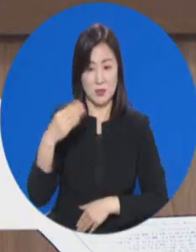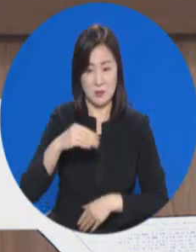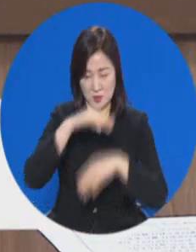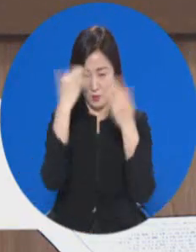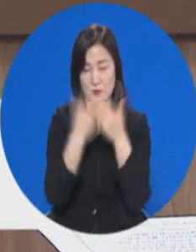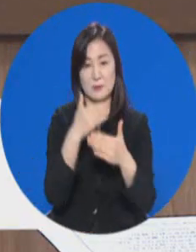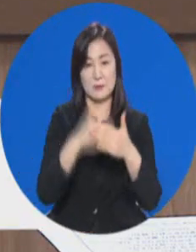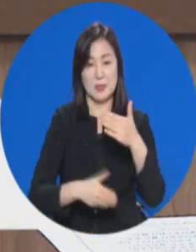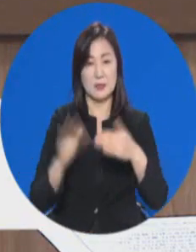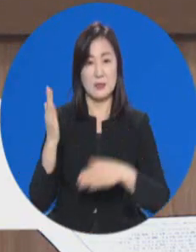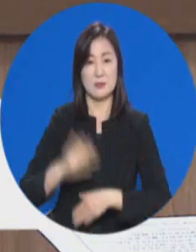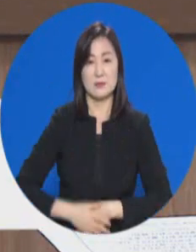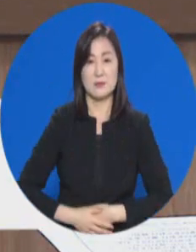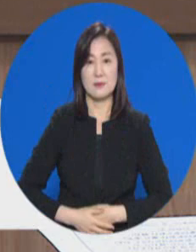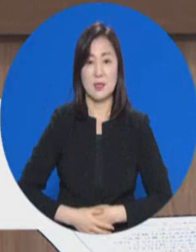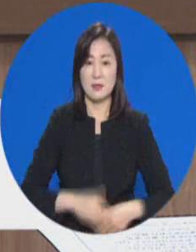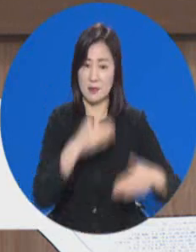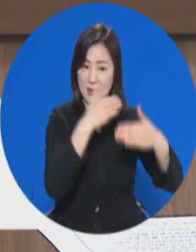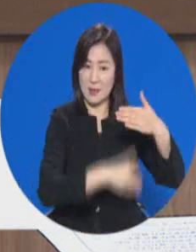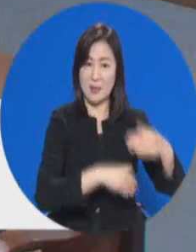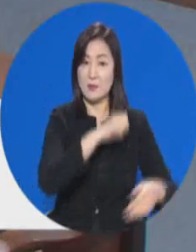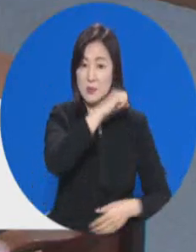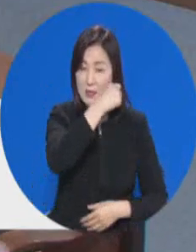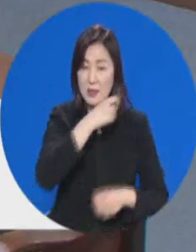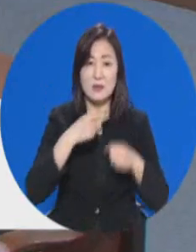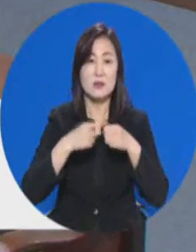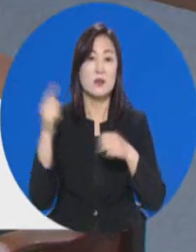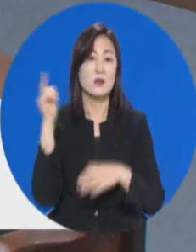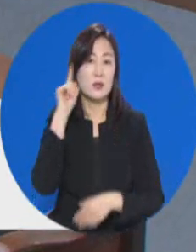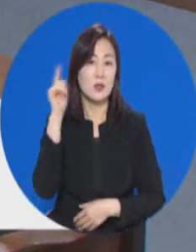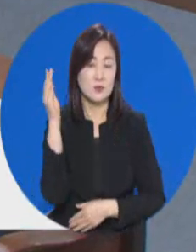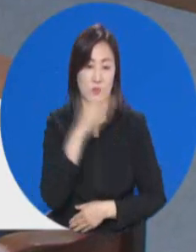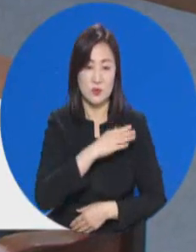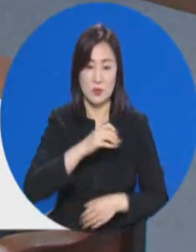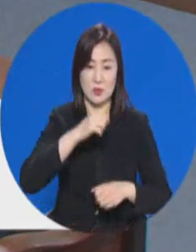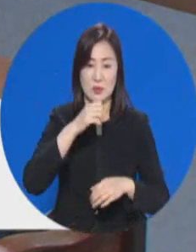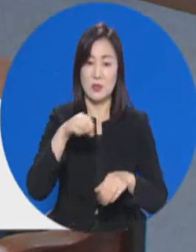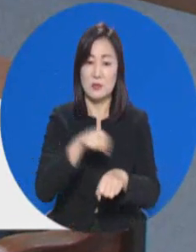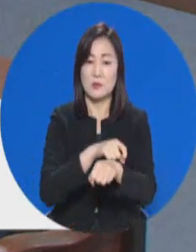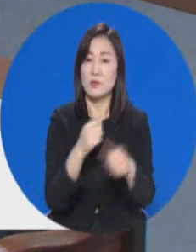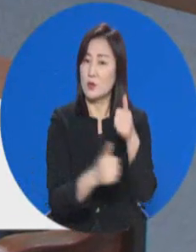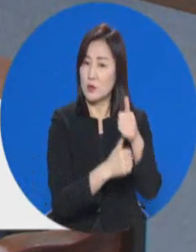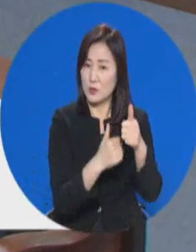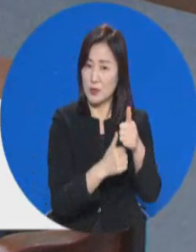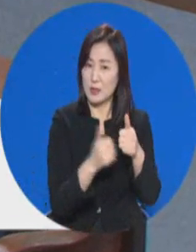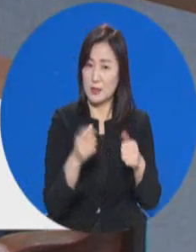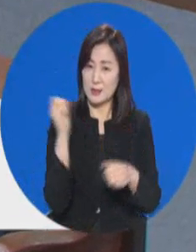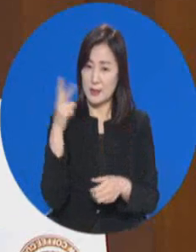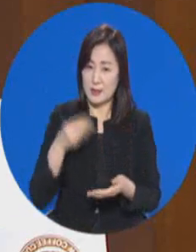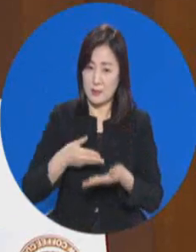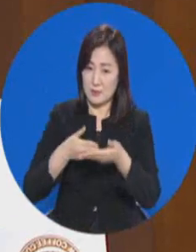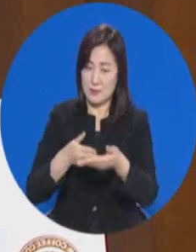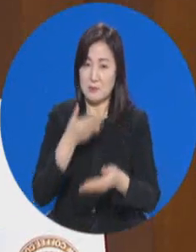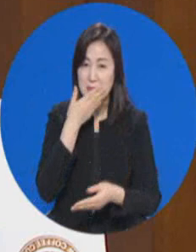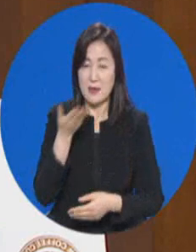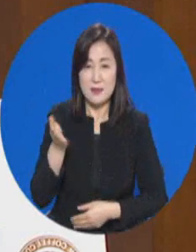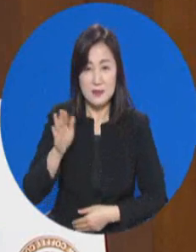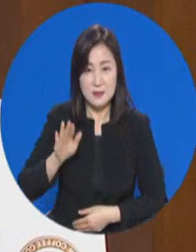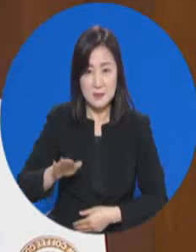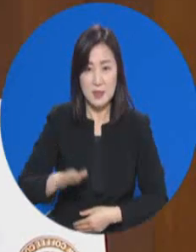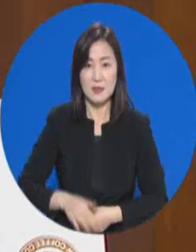삭감했습니다. 상임위에서 삭감된 예산은 내일부터 진행되는 예산결산특별위원회에서 다시 논의될 가능성이